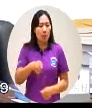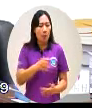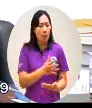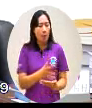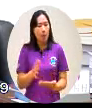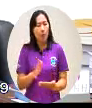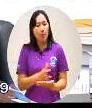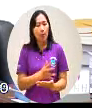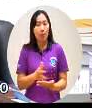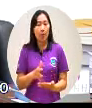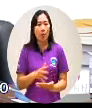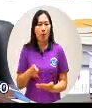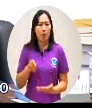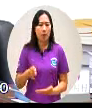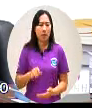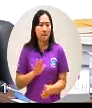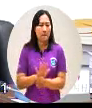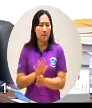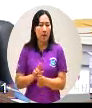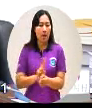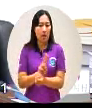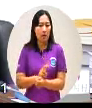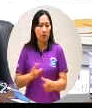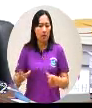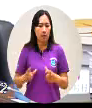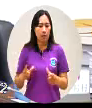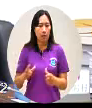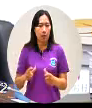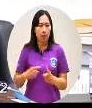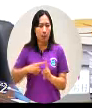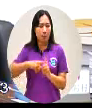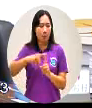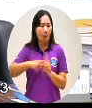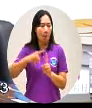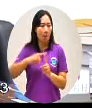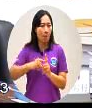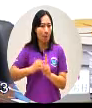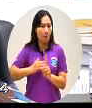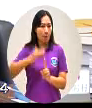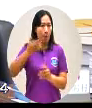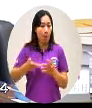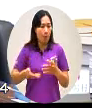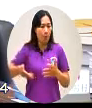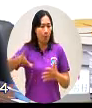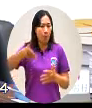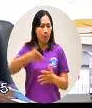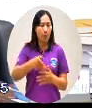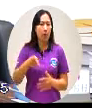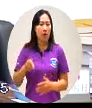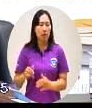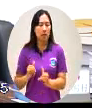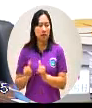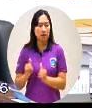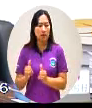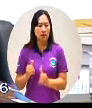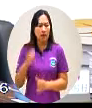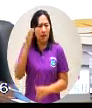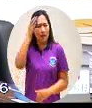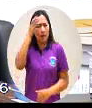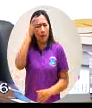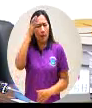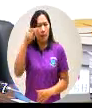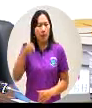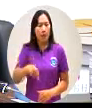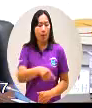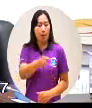升人民的文化水准啦。哦，包括近江甲区吼，真侪乡亲对这两座公园的开辟吼，拢期待真久吼。哦，这个